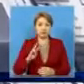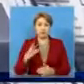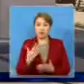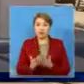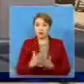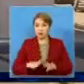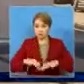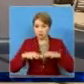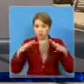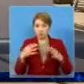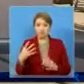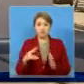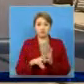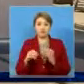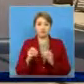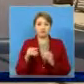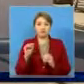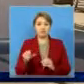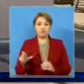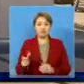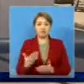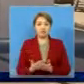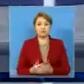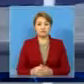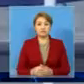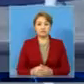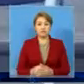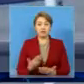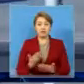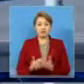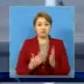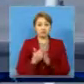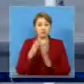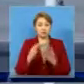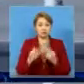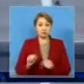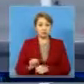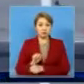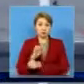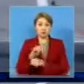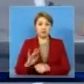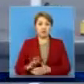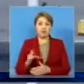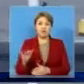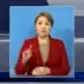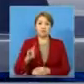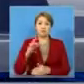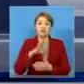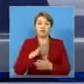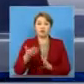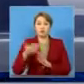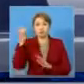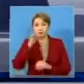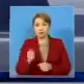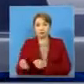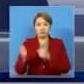и вовсе увеличились до 8 и 12 тысяч человек соответственно. Значительно выросло число грузовых рейсов. Если в ноябре прошлого года вес завезенных